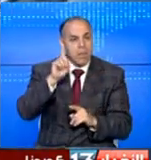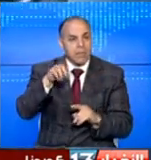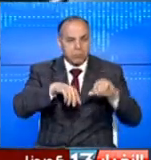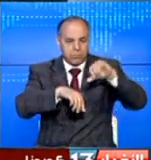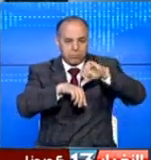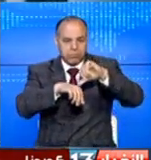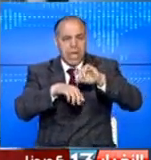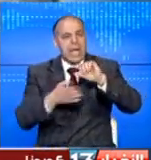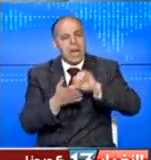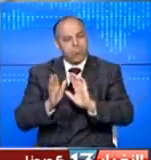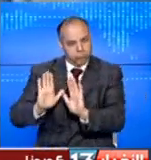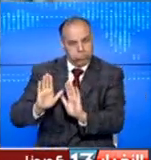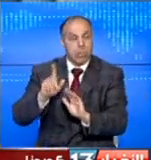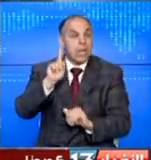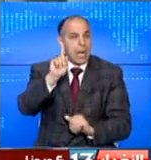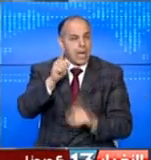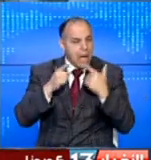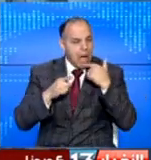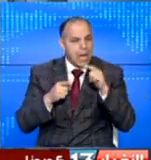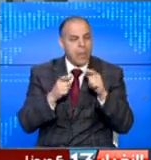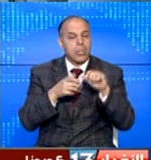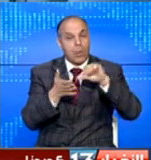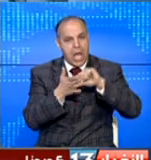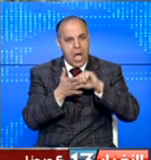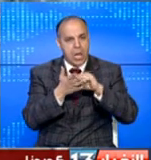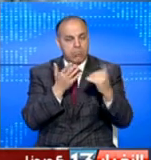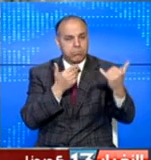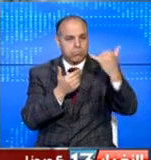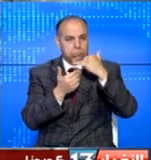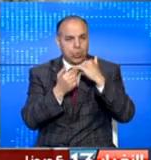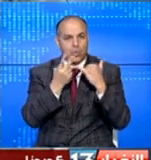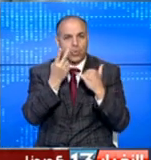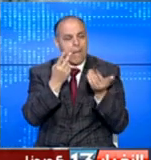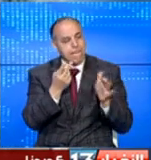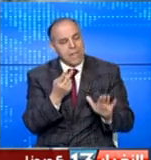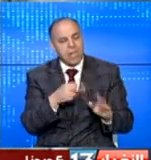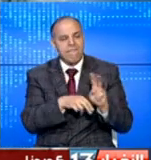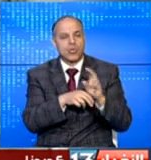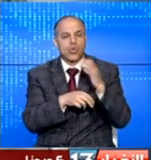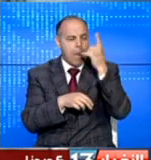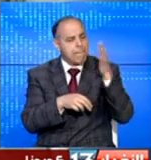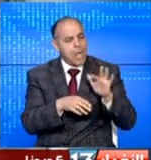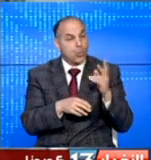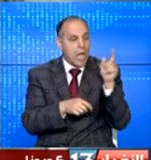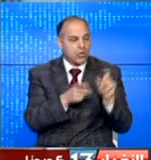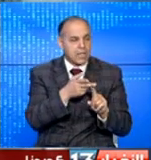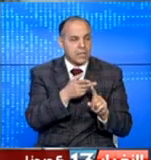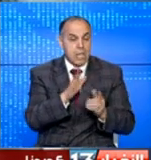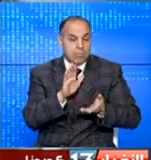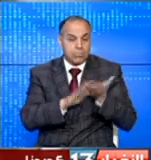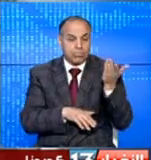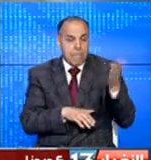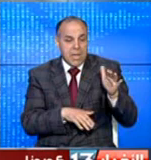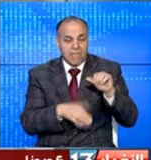العاصمة طهران. يأتي ذلك مع إعلان السلطات الإيرانية عن حالتي وفاة جديدتين بفيروس كورونا، ليرتفع بذلك